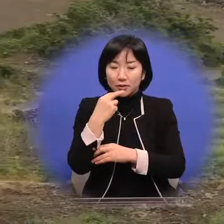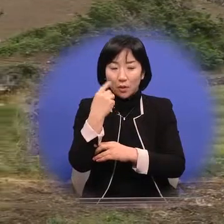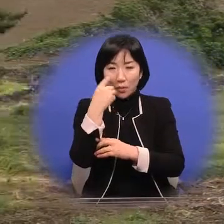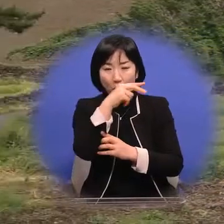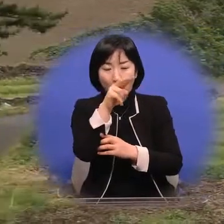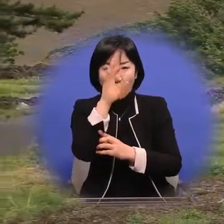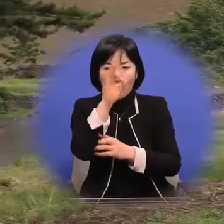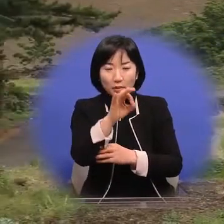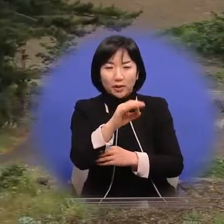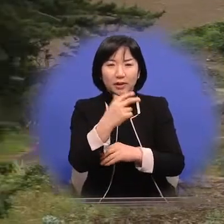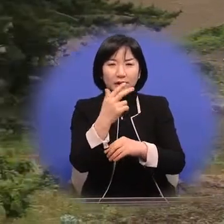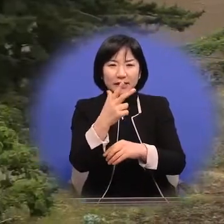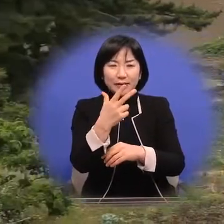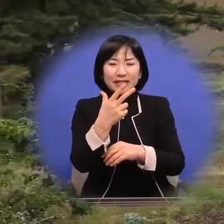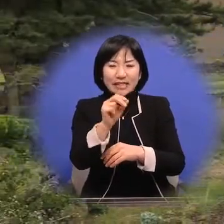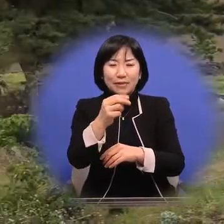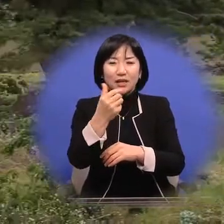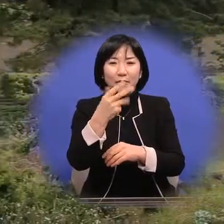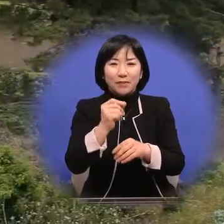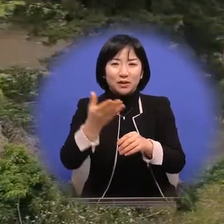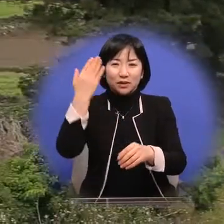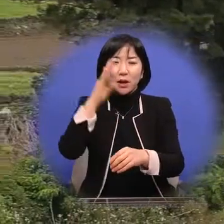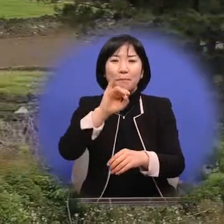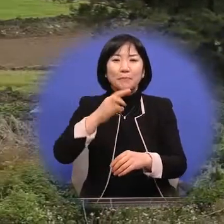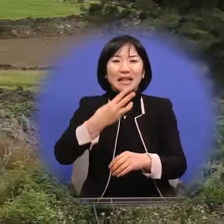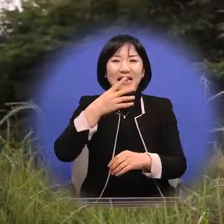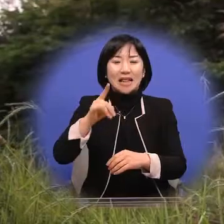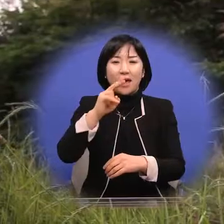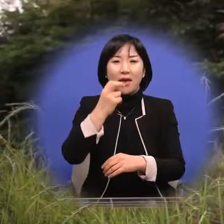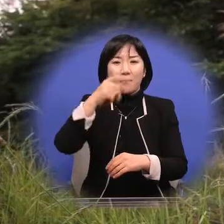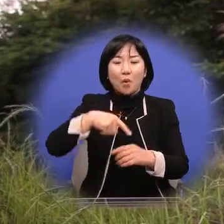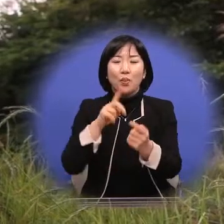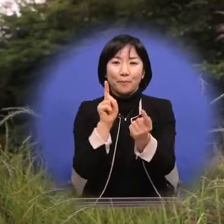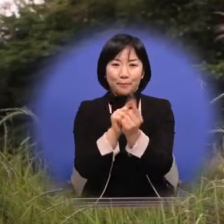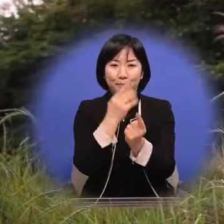7,8만 년 전 만들어진 빌레못을 만날 수 있습니다.